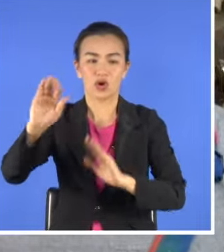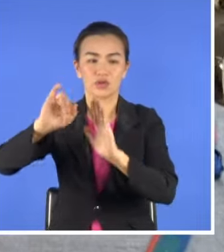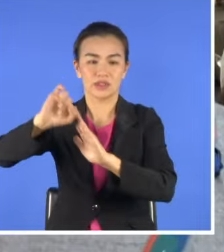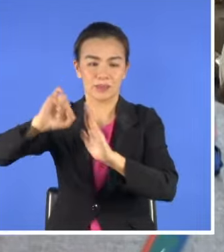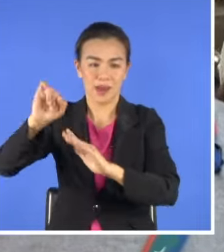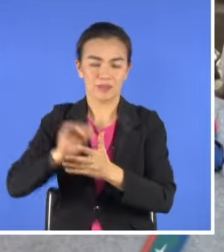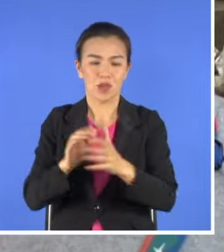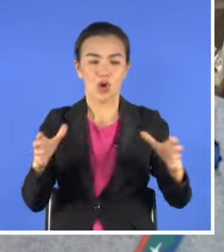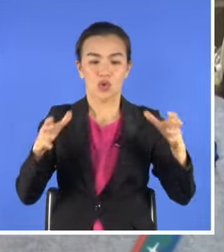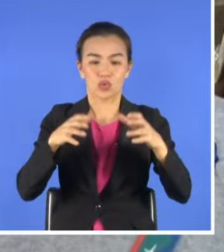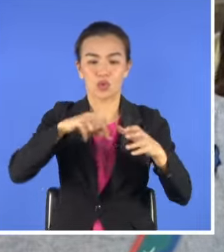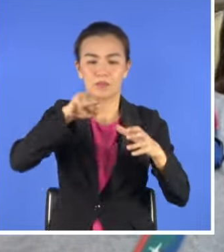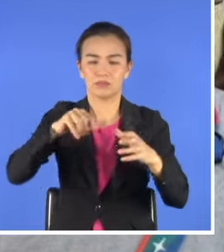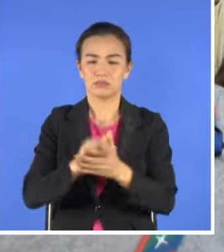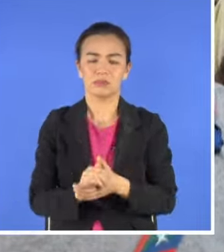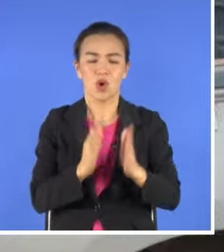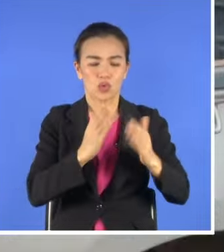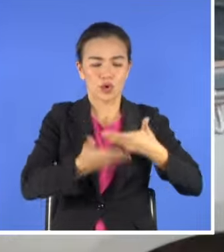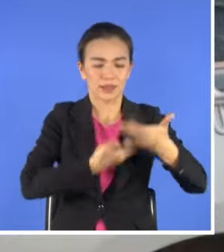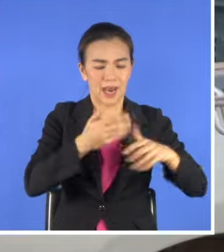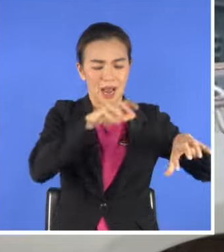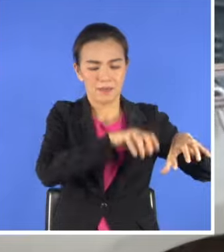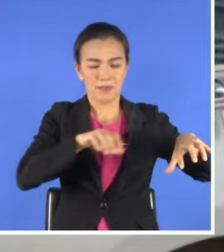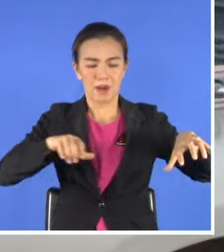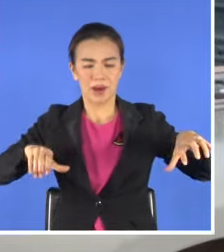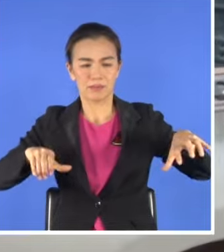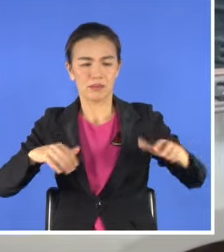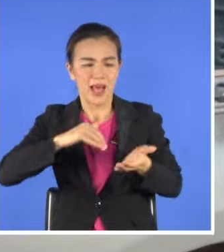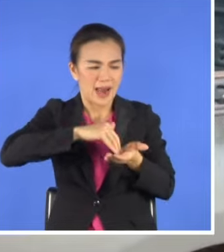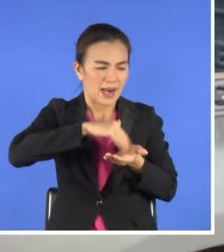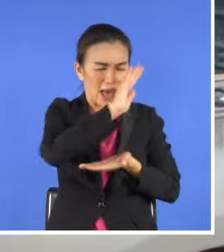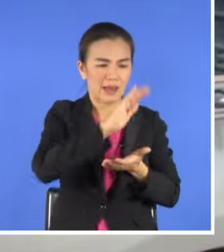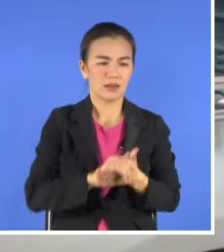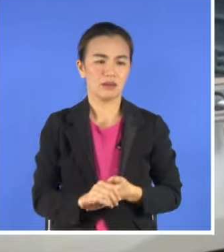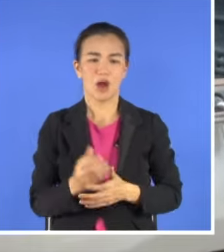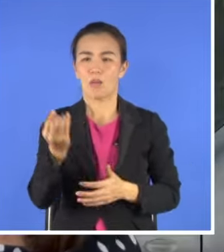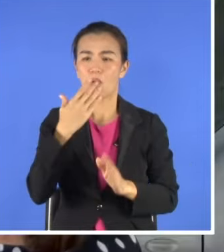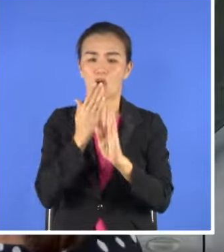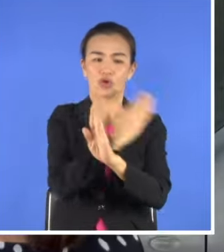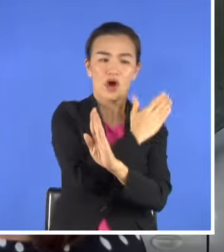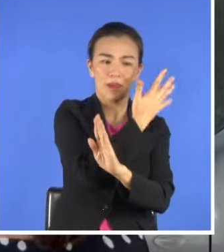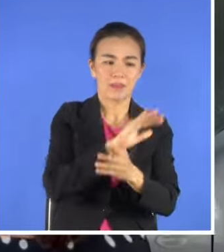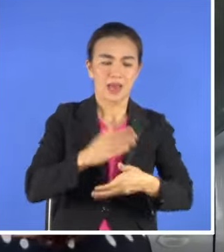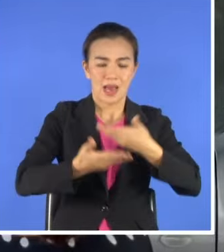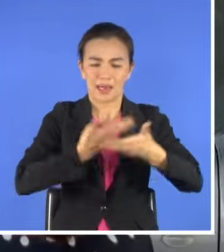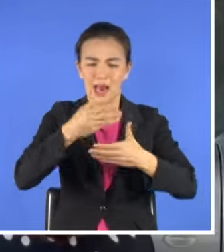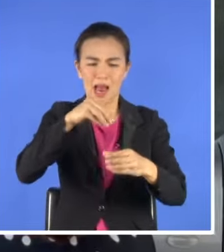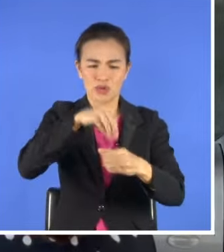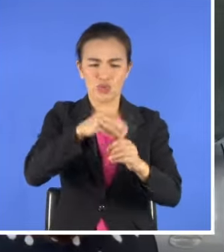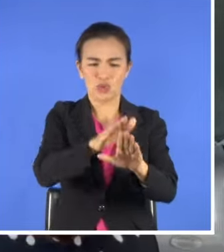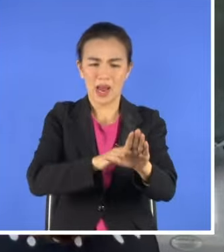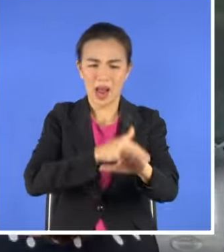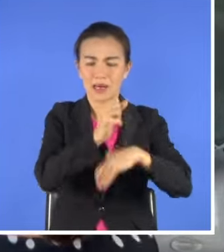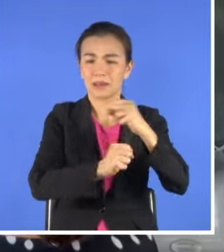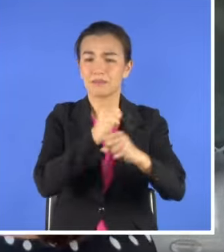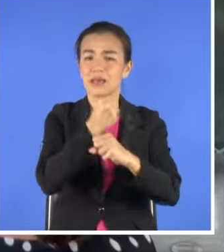ทนเนี่ยเขาบอกว่าการที่มาไล่พ่อค้าแม่ค้าแบบไม่แจ้งให้เขารู้ล่วงหน้าเนี่ยมันส่งผลมันเดือดร้อนเขาขายของแถวนี้มาเป็น10ปีอย